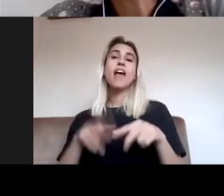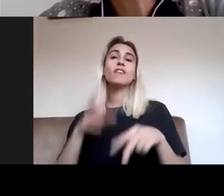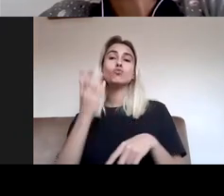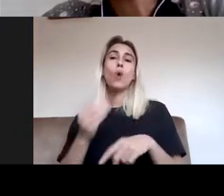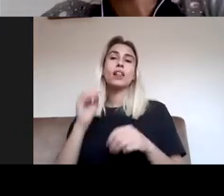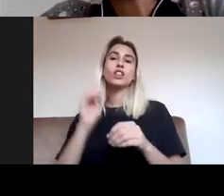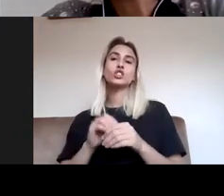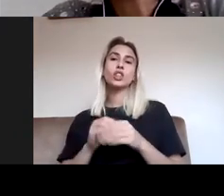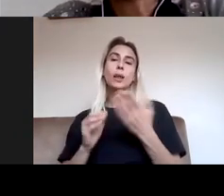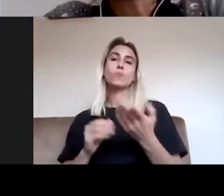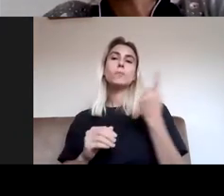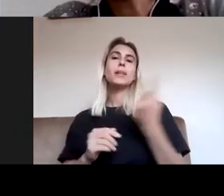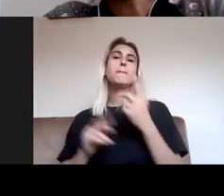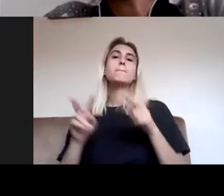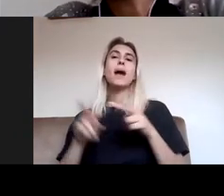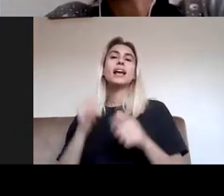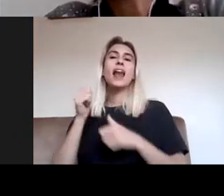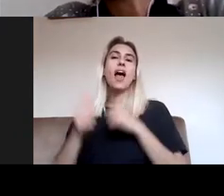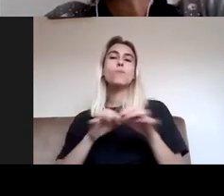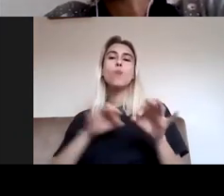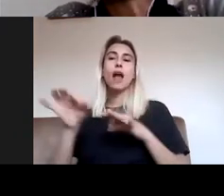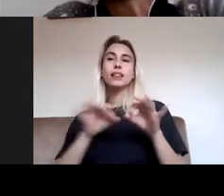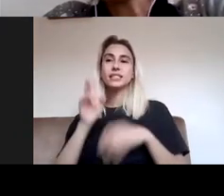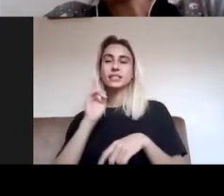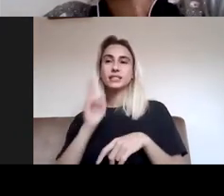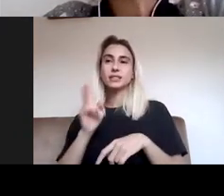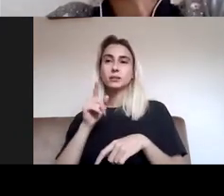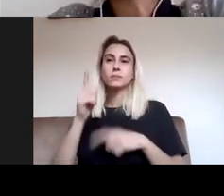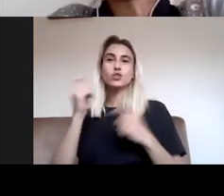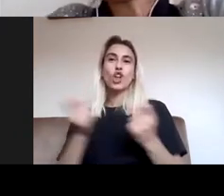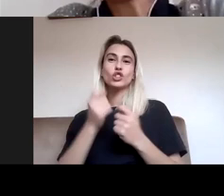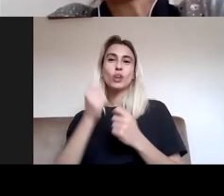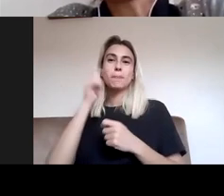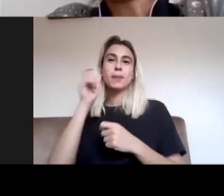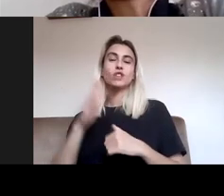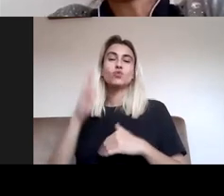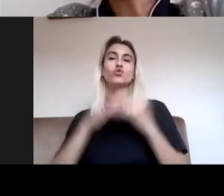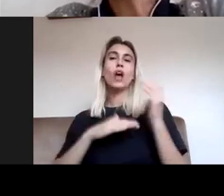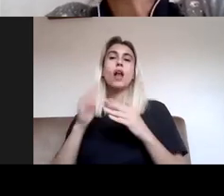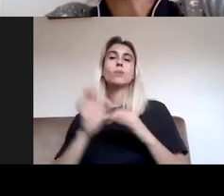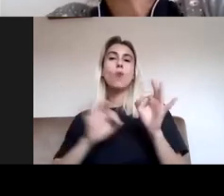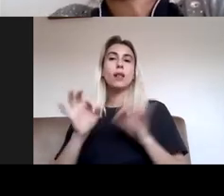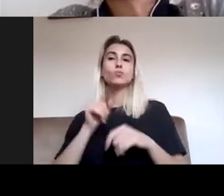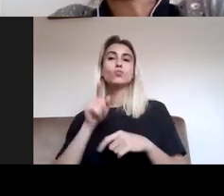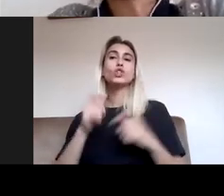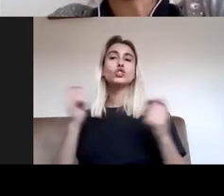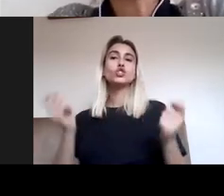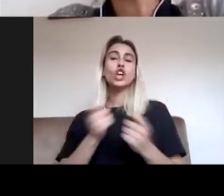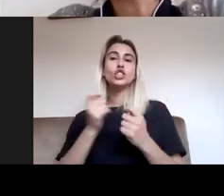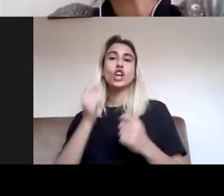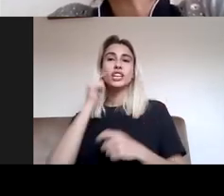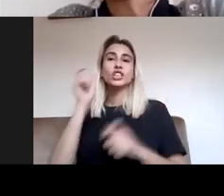Yani bugün bir makine mühendisi, mühendislik sahasında çalışacak bir bireyin ya da inşaat mühendisi burada çalışacak